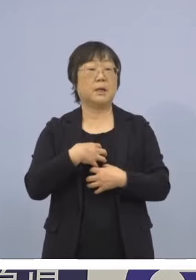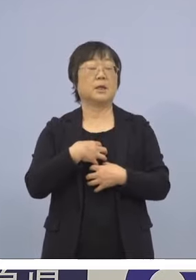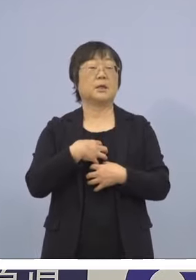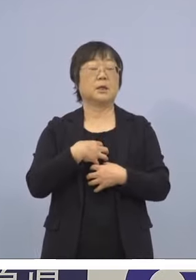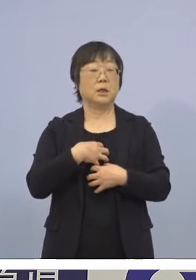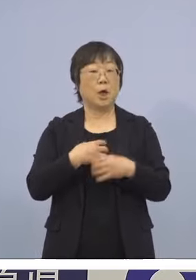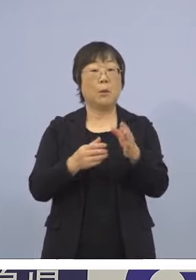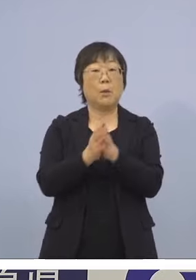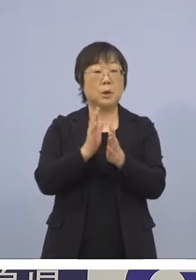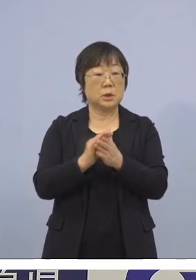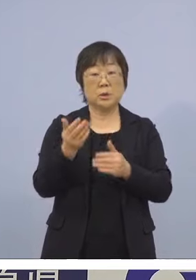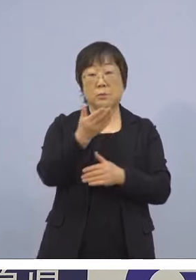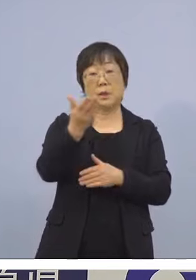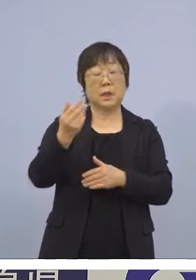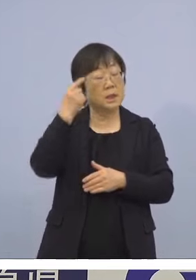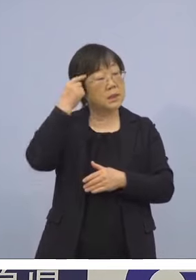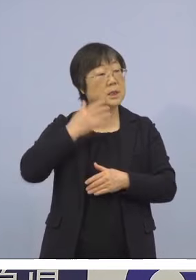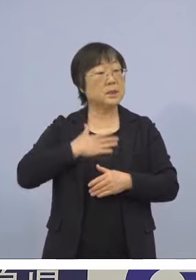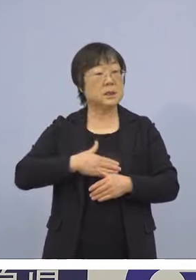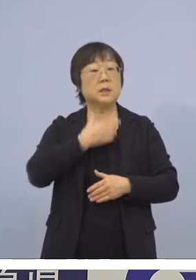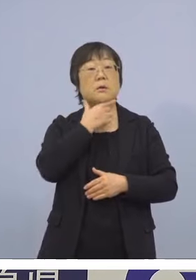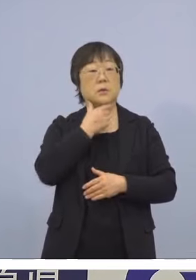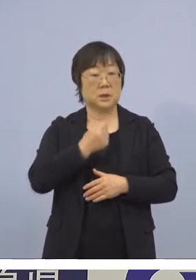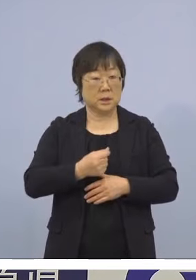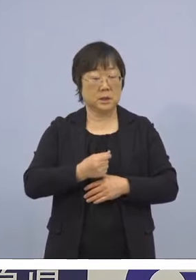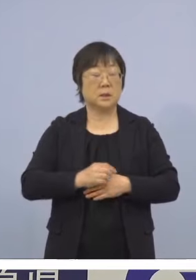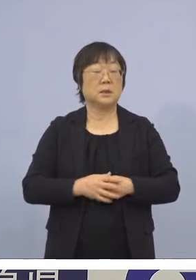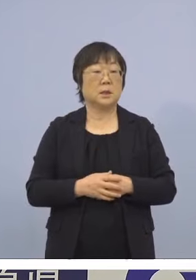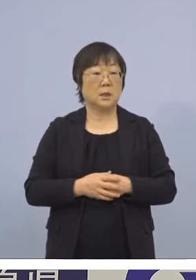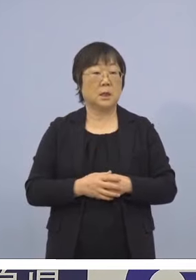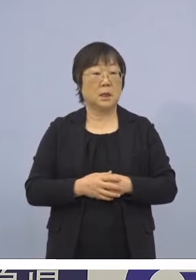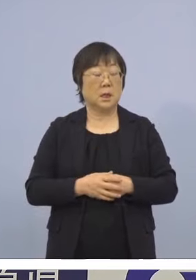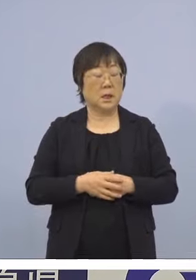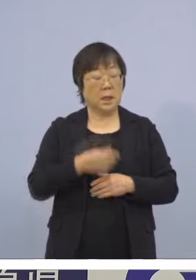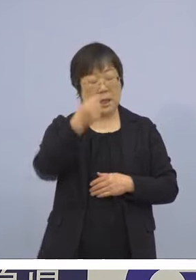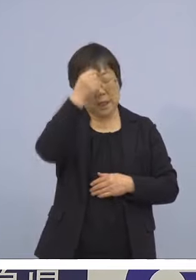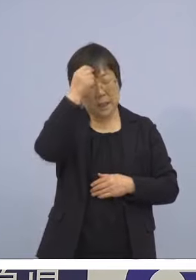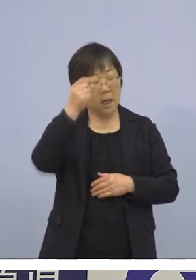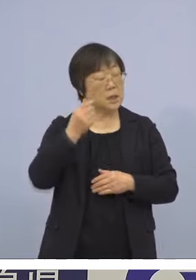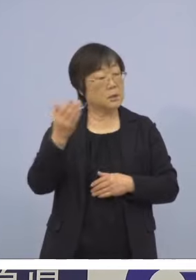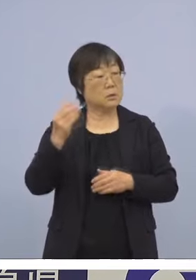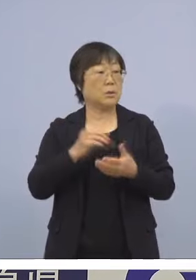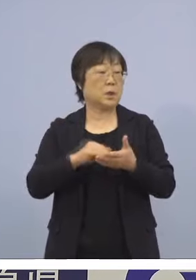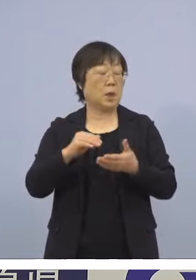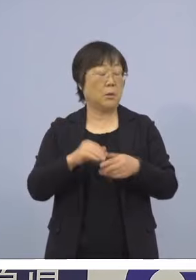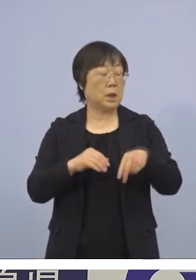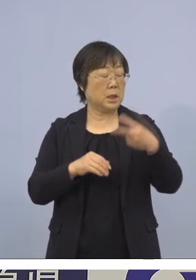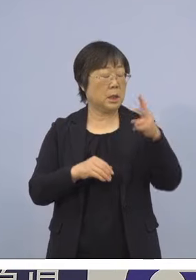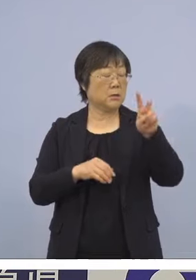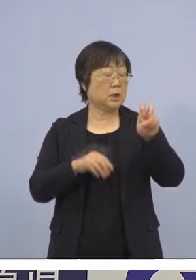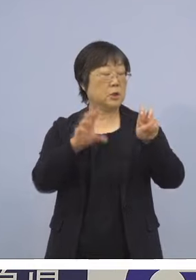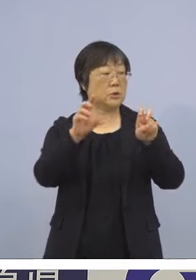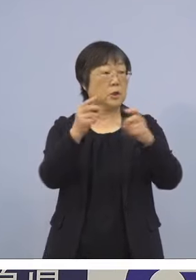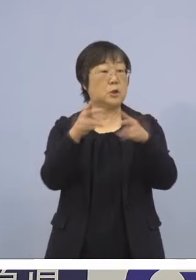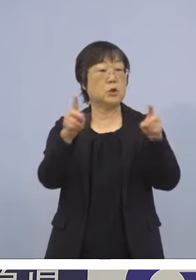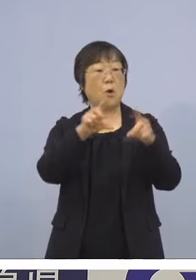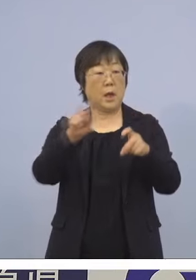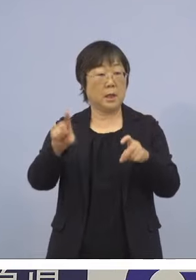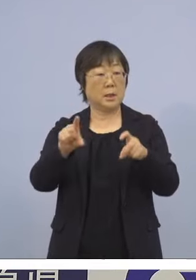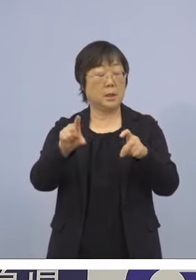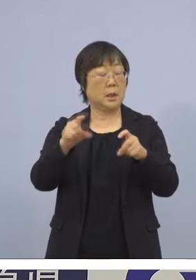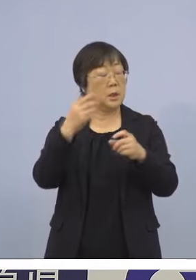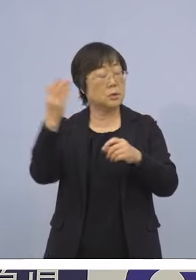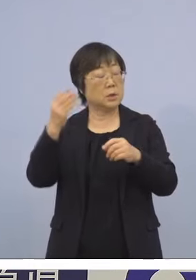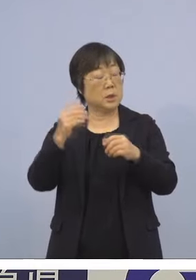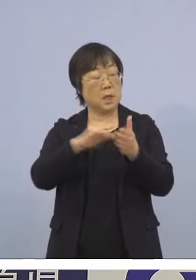回皆さん認識していただきたいと思います。被害想定は220兆円です。推定死亡者は32